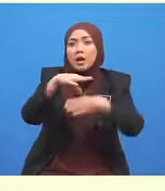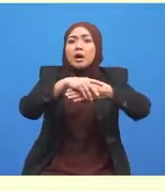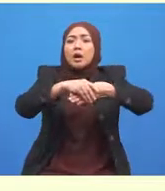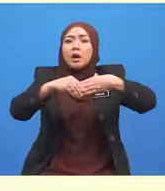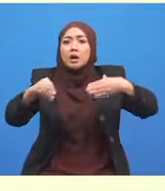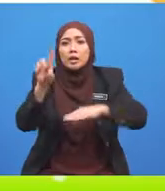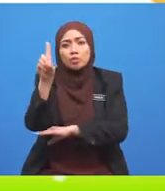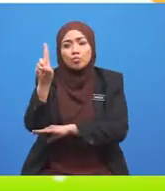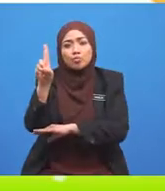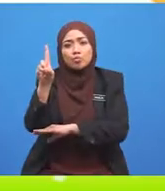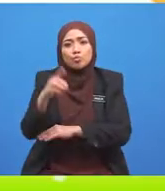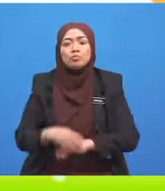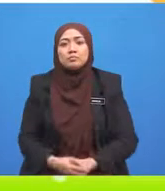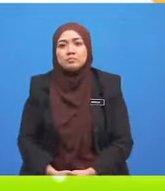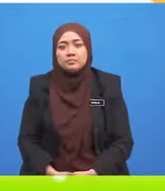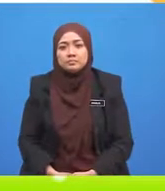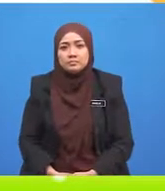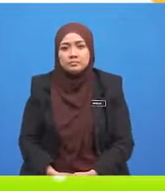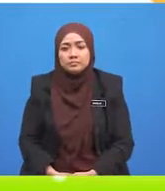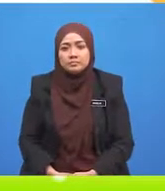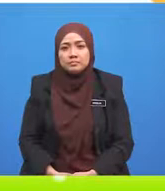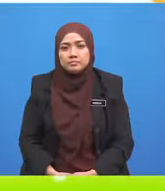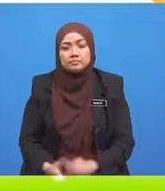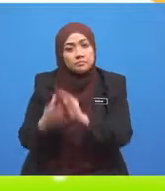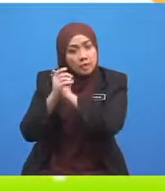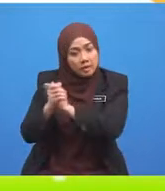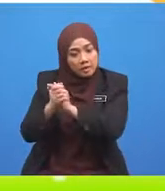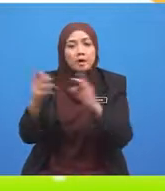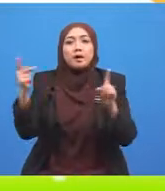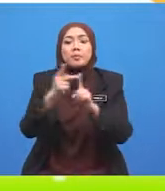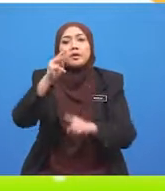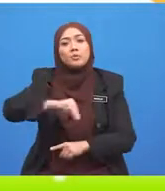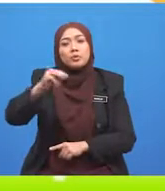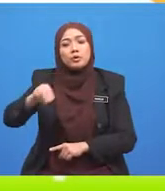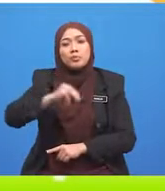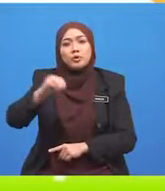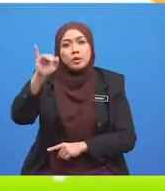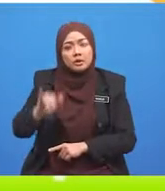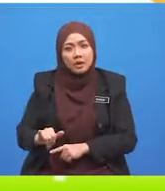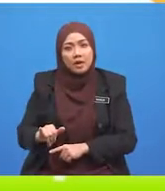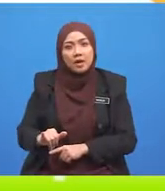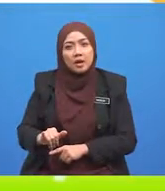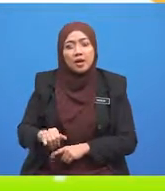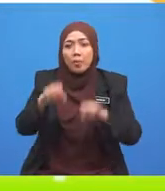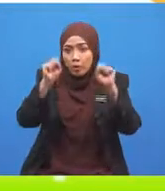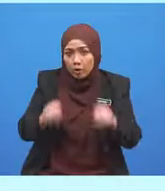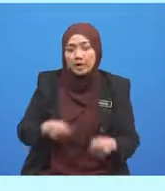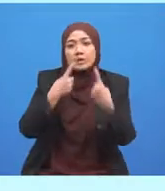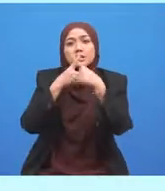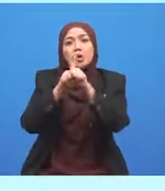RM1. Tahniah kepada murid-murid yang berjaya mendapat jawapan yang